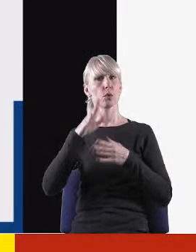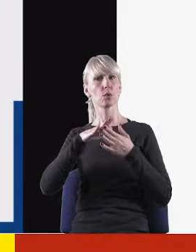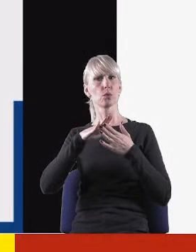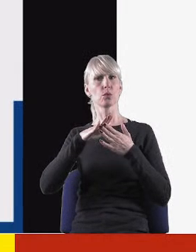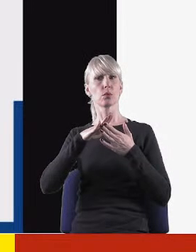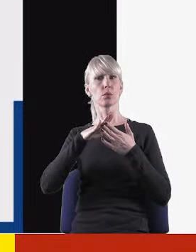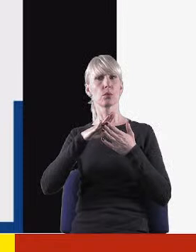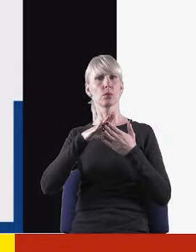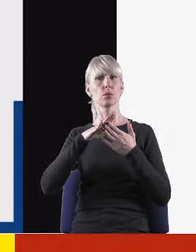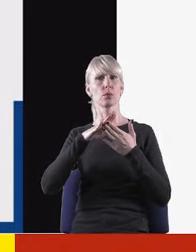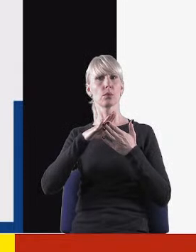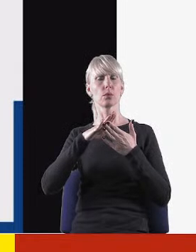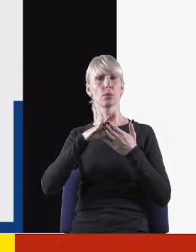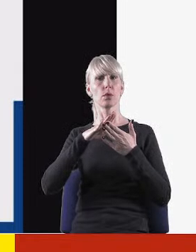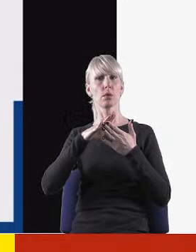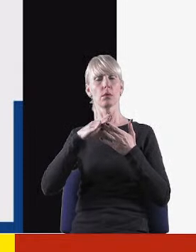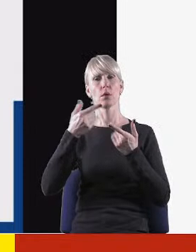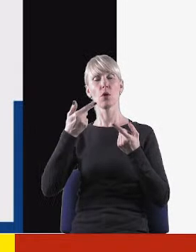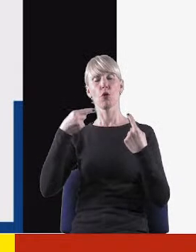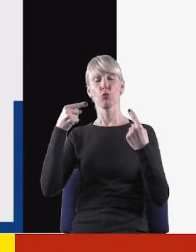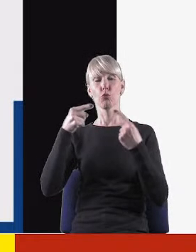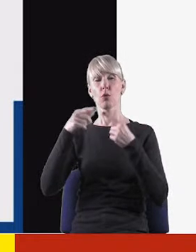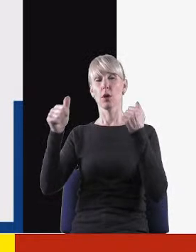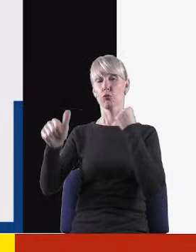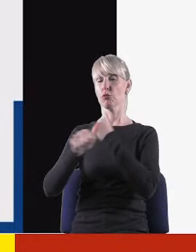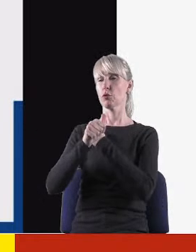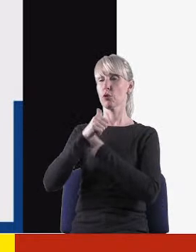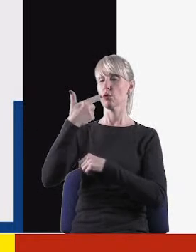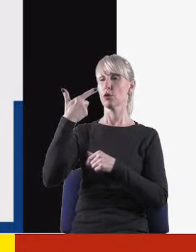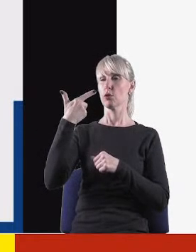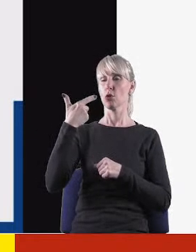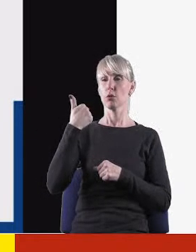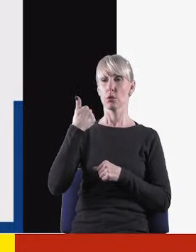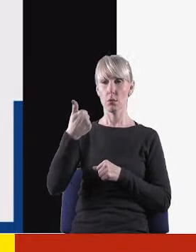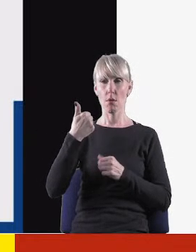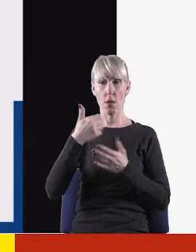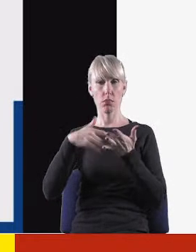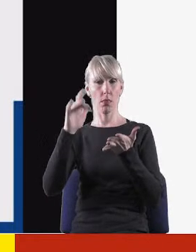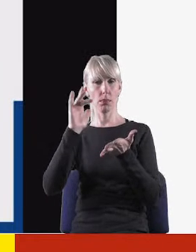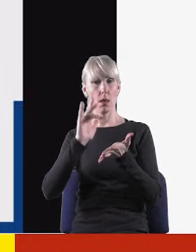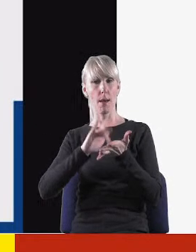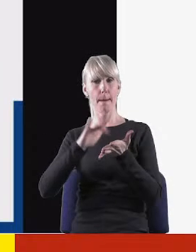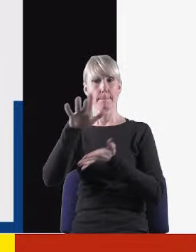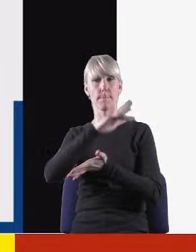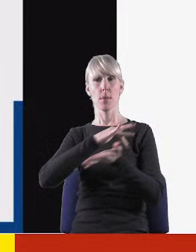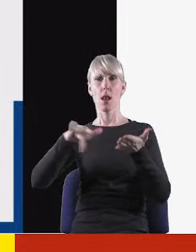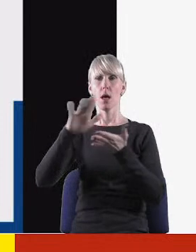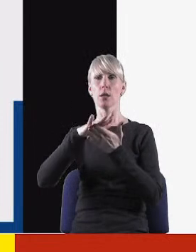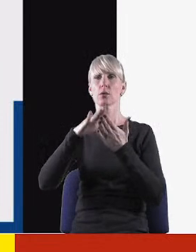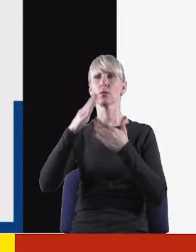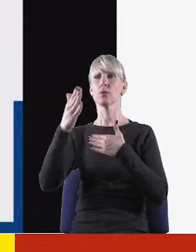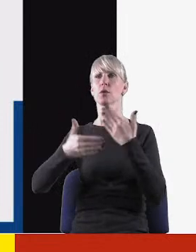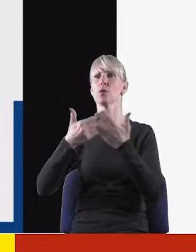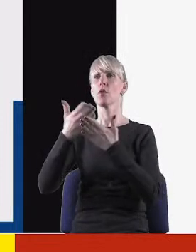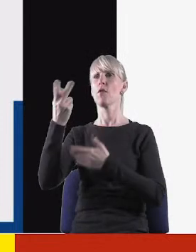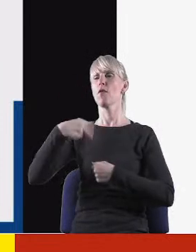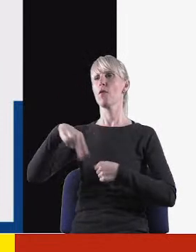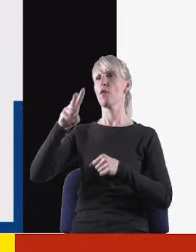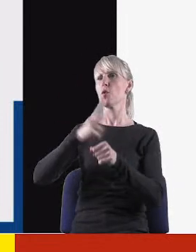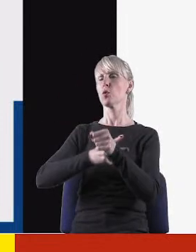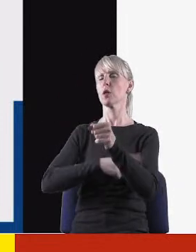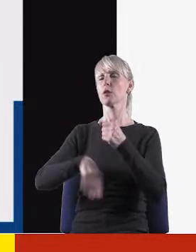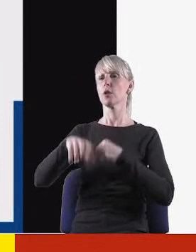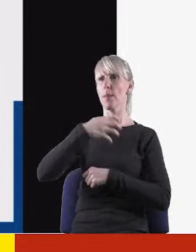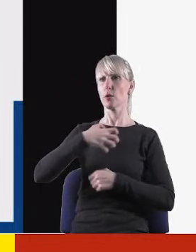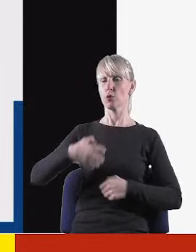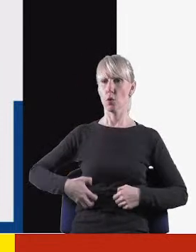przed sobą 61 placówek, które leżą w jurysdykcji Urzędu Marszałkowskiego.